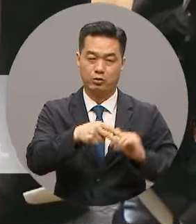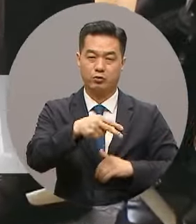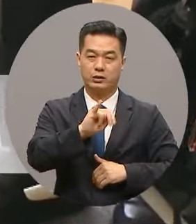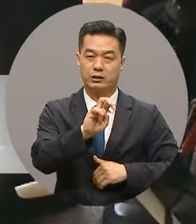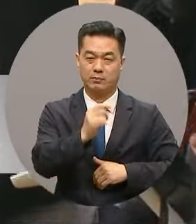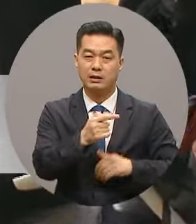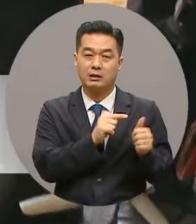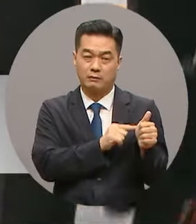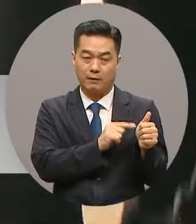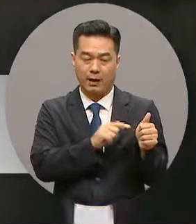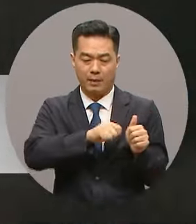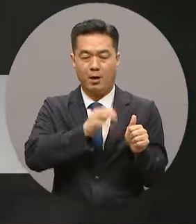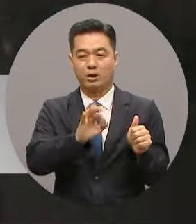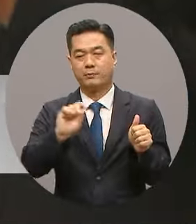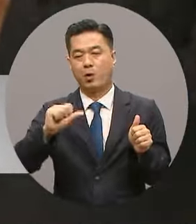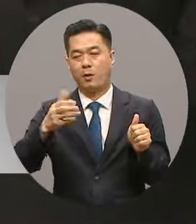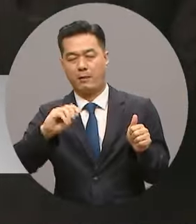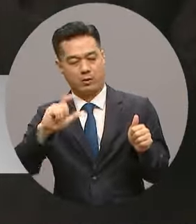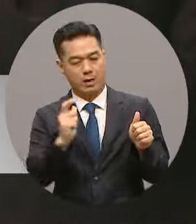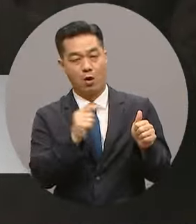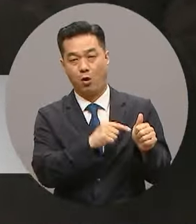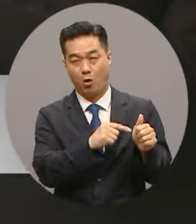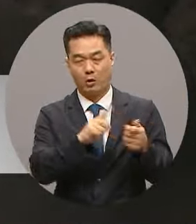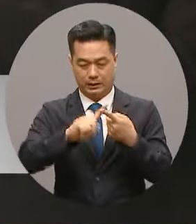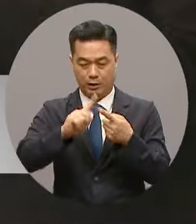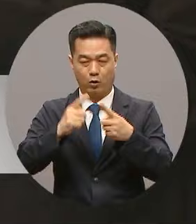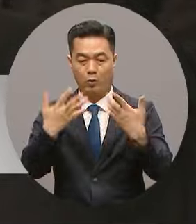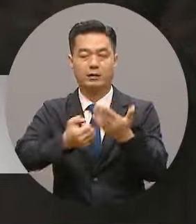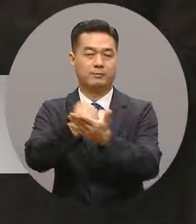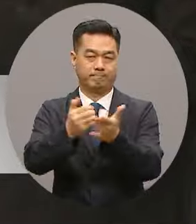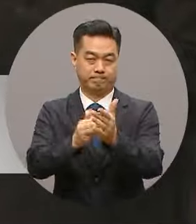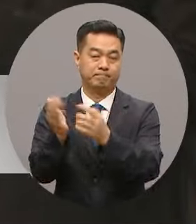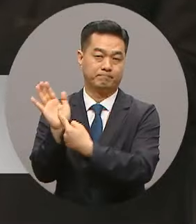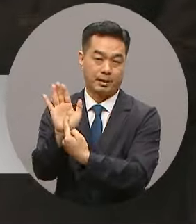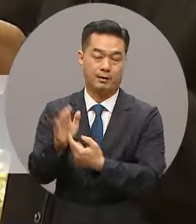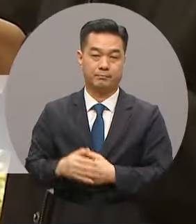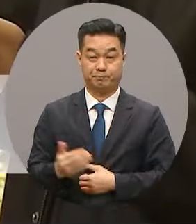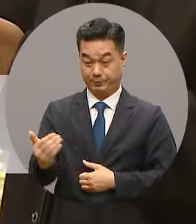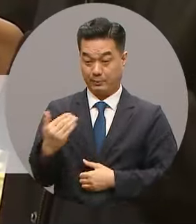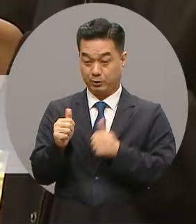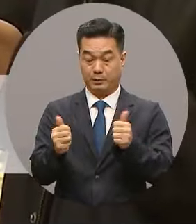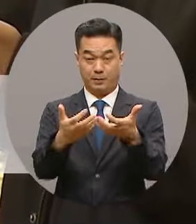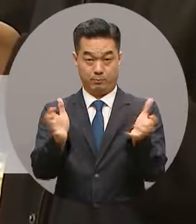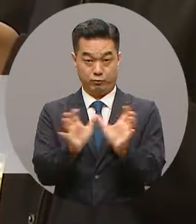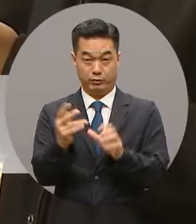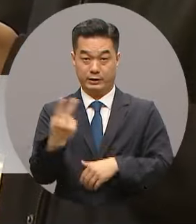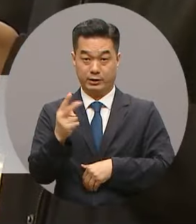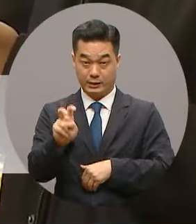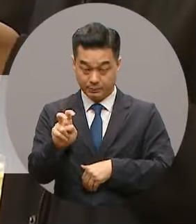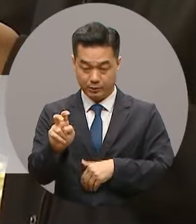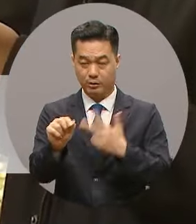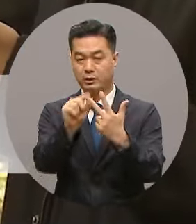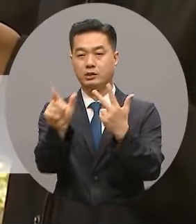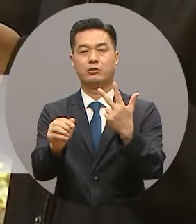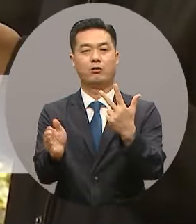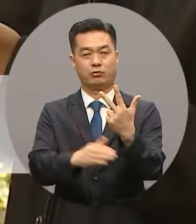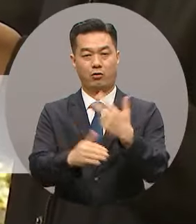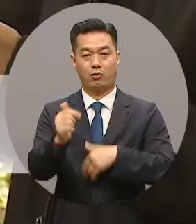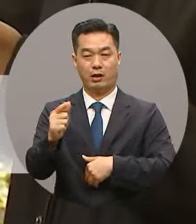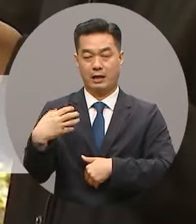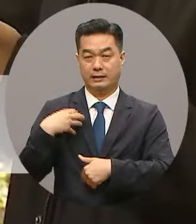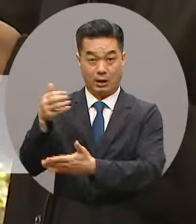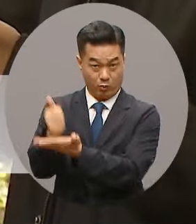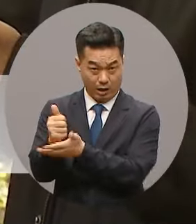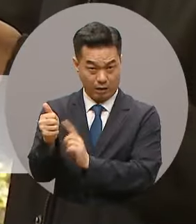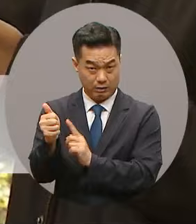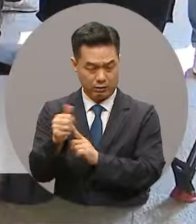이사장에게 벌금 500만 원을 선고한 원심을 확정했습니다 앞서 재판부는 2020년 7월부터는 한 장관이